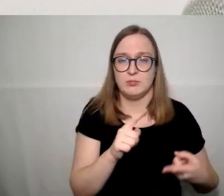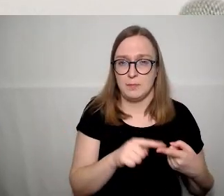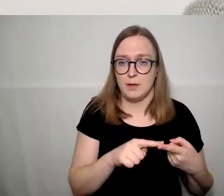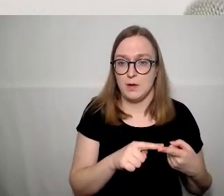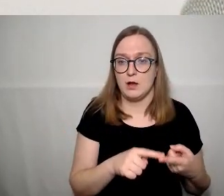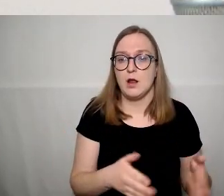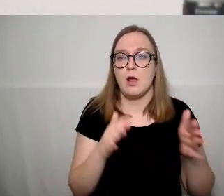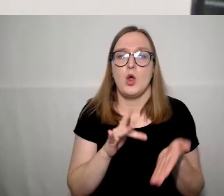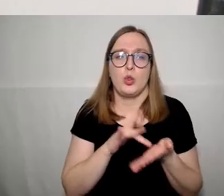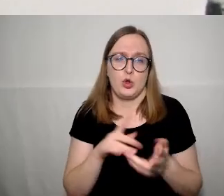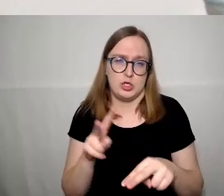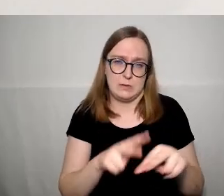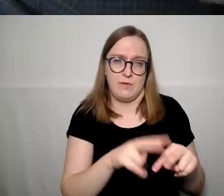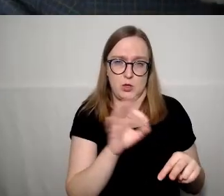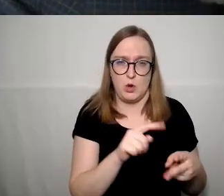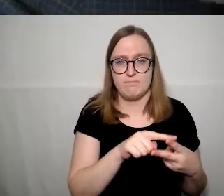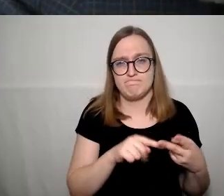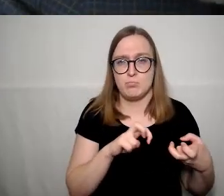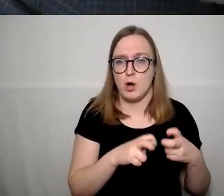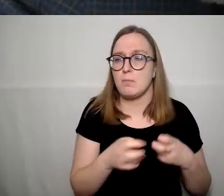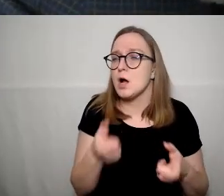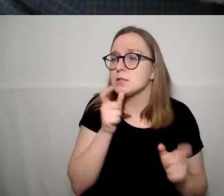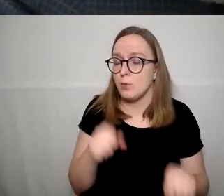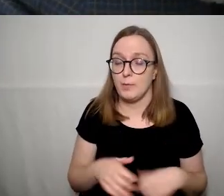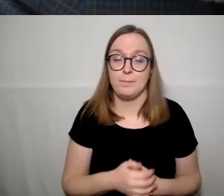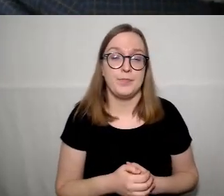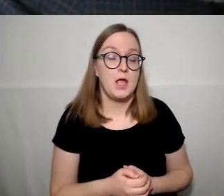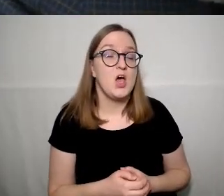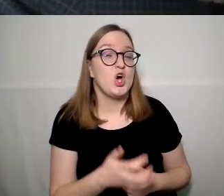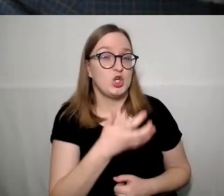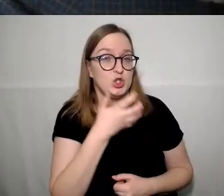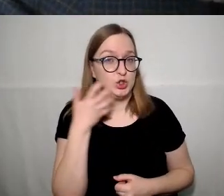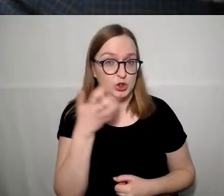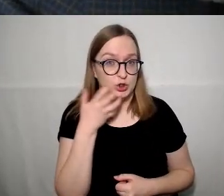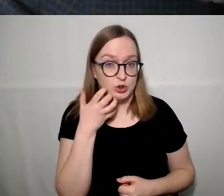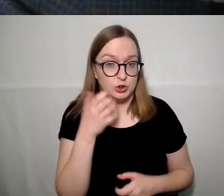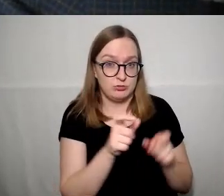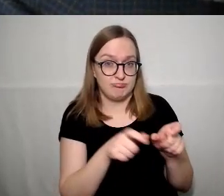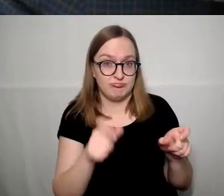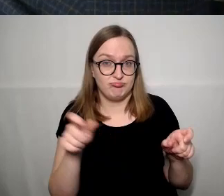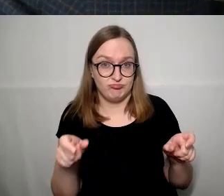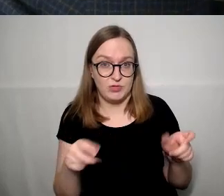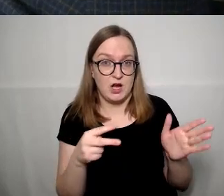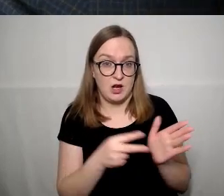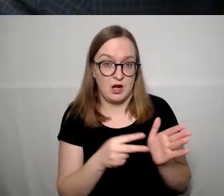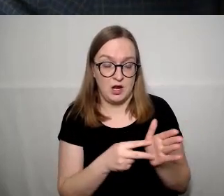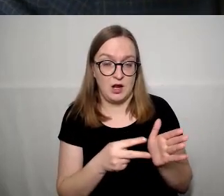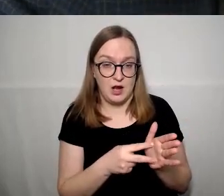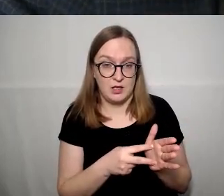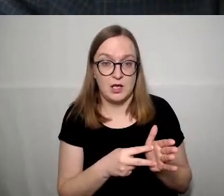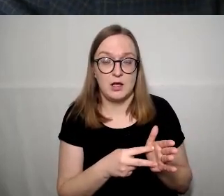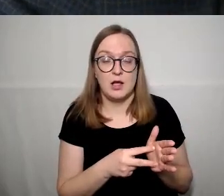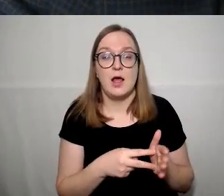turizmo objektai. Tai šildymo kainos, jos Elektrėnuose šiek tiek didesnės negu vidutinės